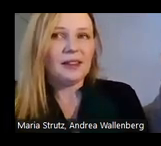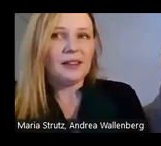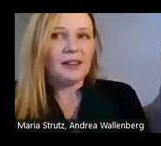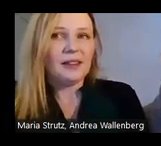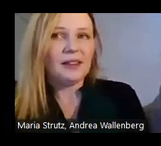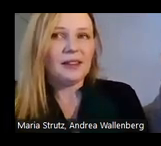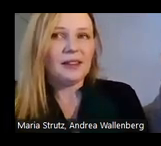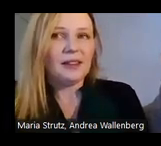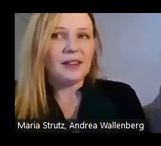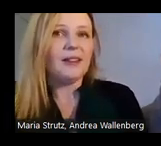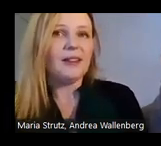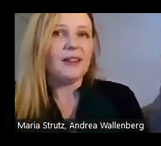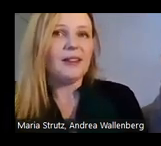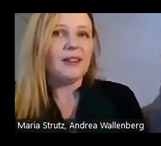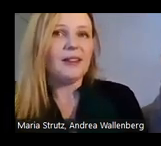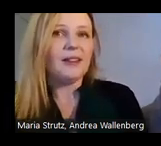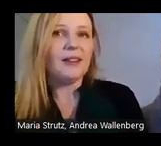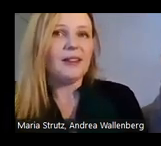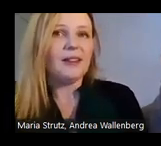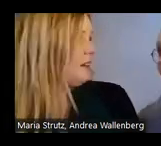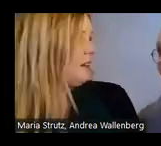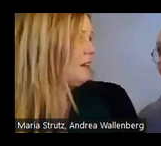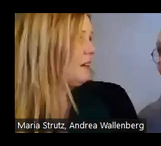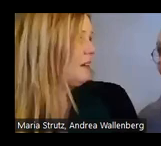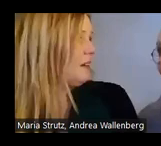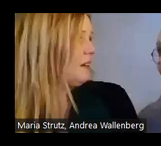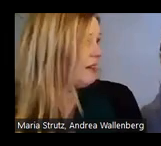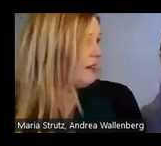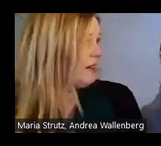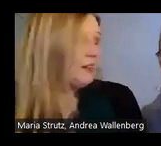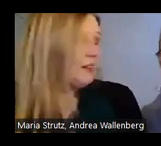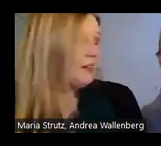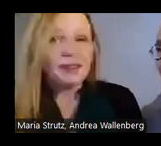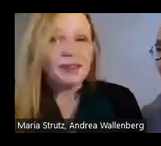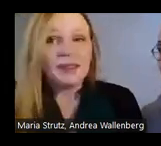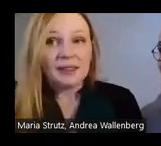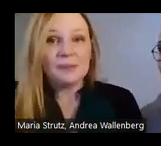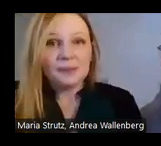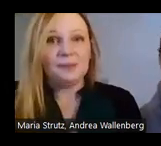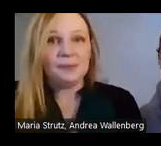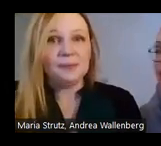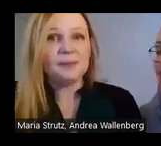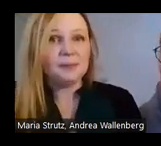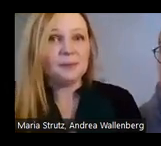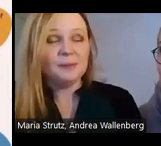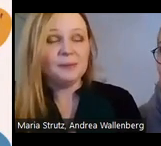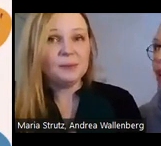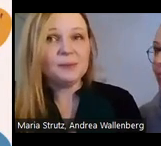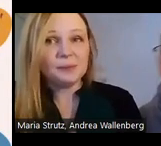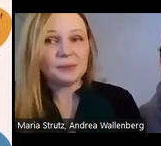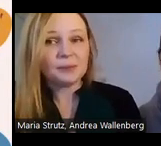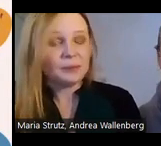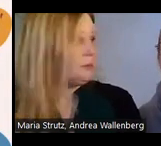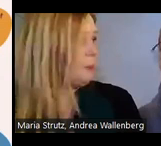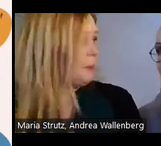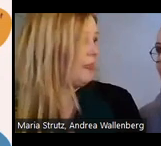ser vi verkligen hur samspelet lever. Exakt. Och hur tagning, ändå på något sätt kring den här gemensamma tvn antar vi att